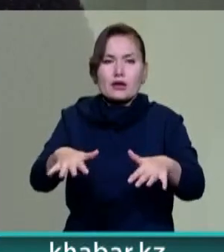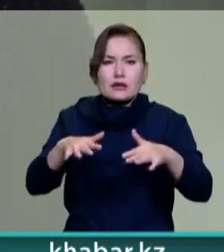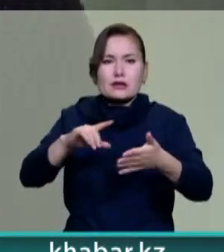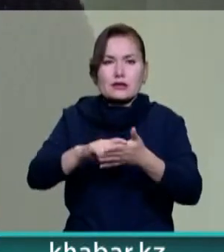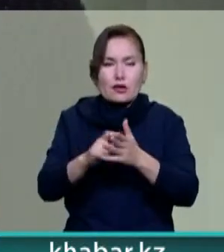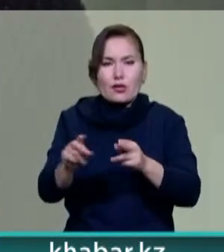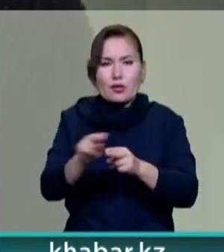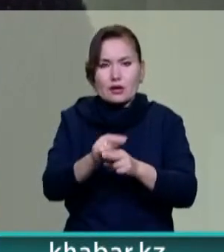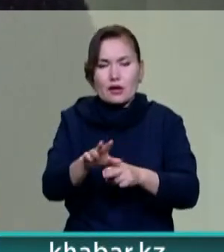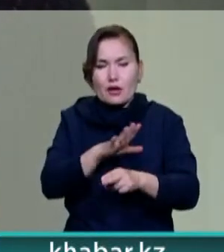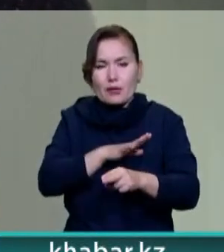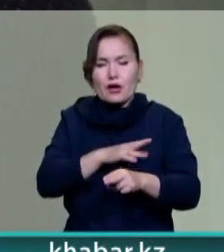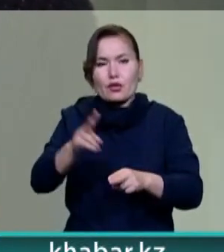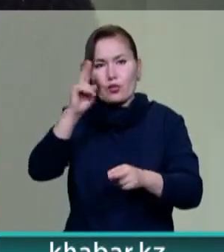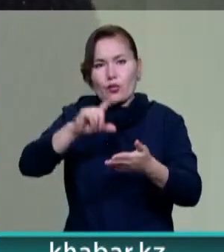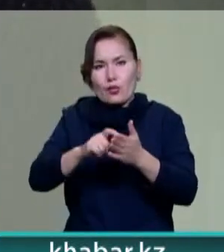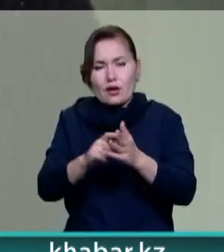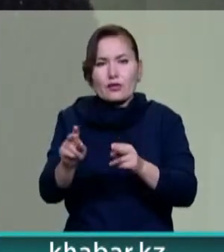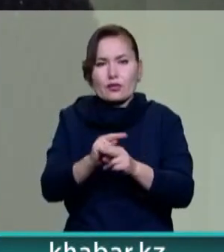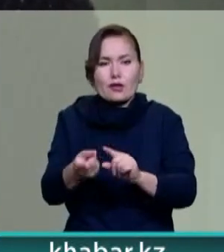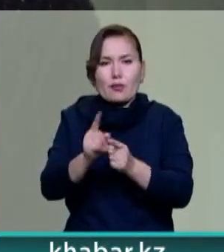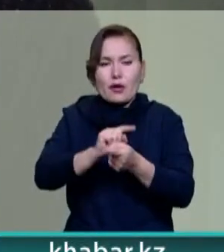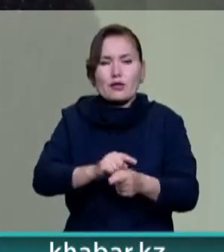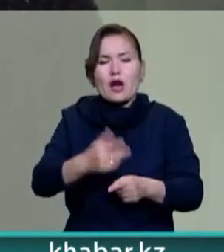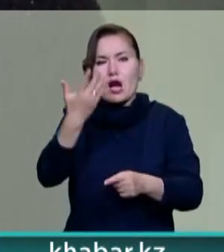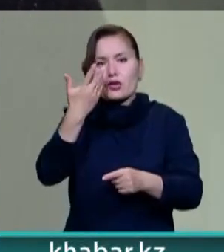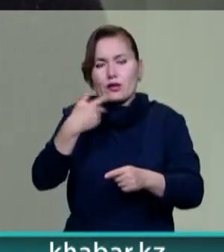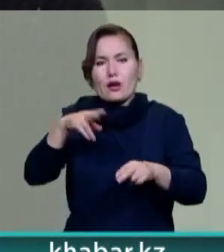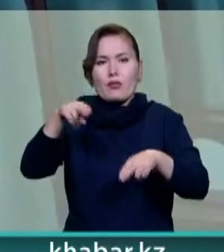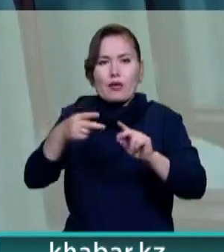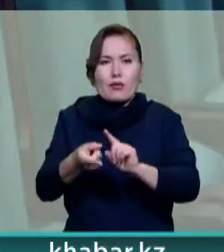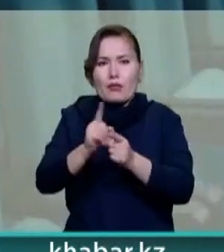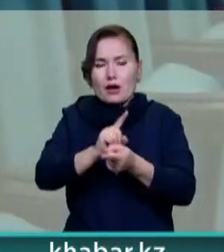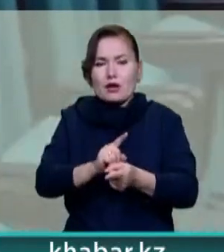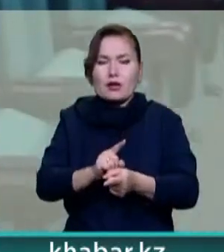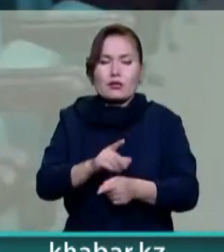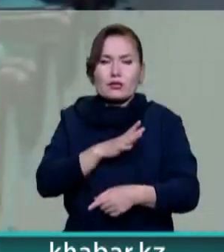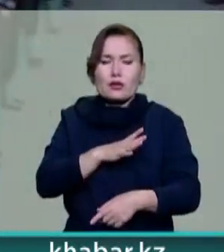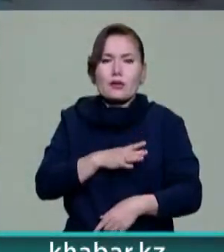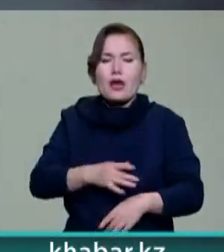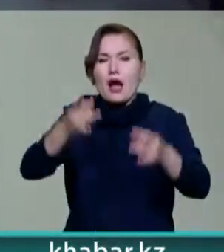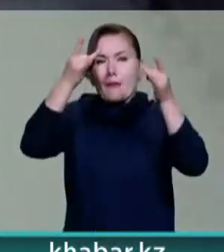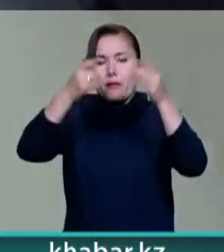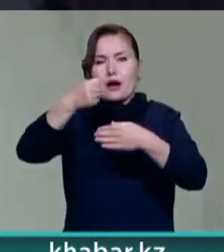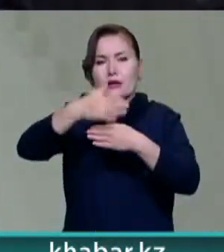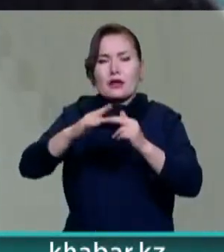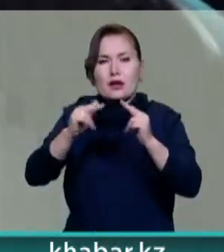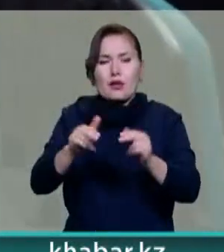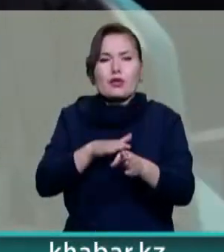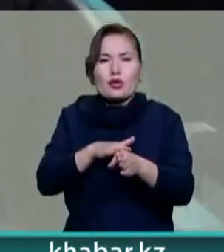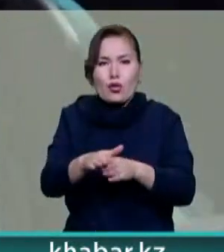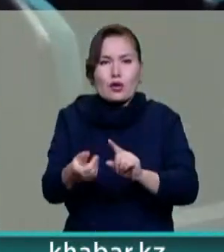жасалды. Үлкен концерттік залдың түстер палитрасы және структурасы өзгертілді. Мәдениет сарайының концерт залы